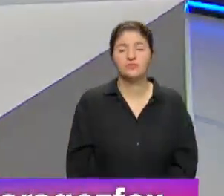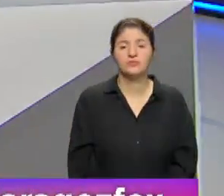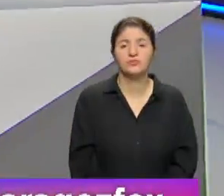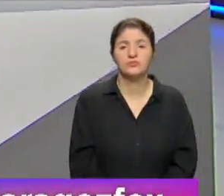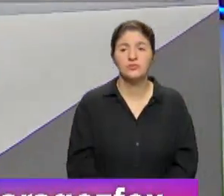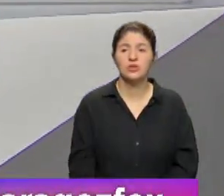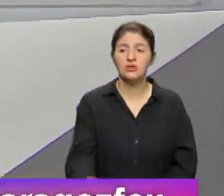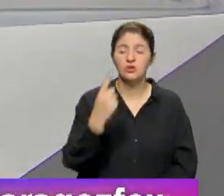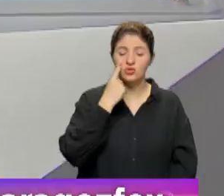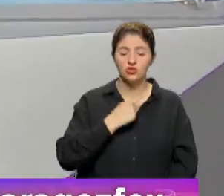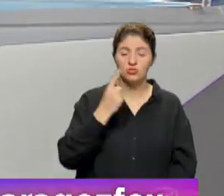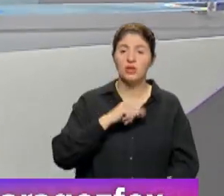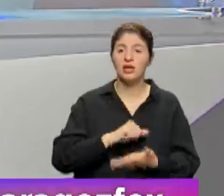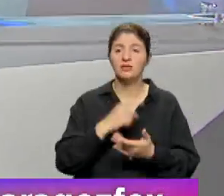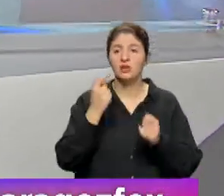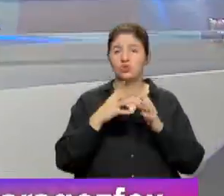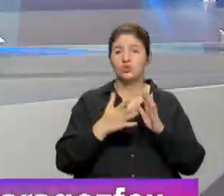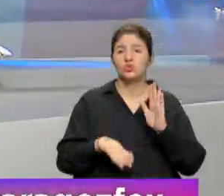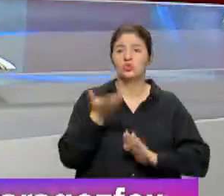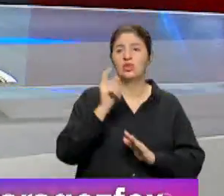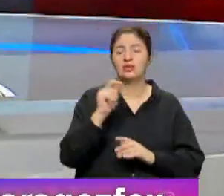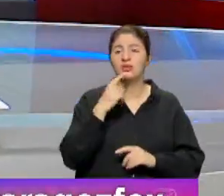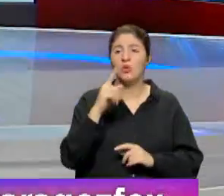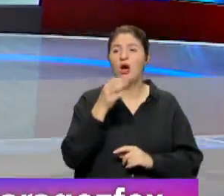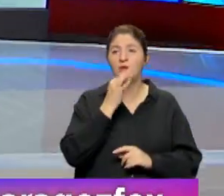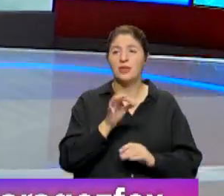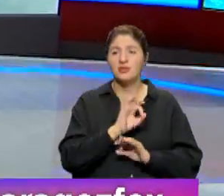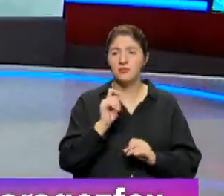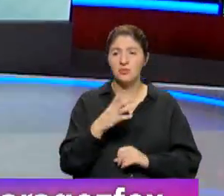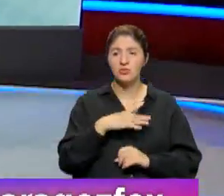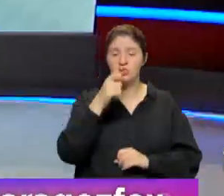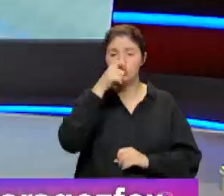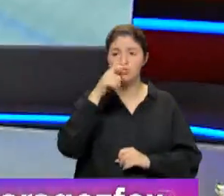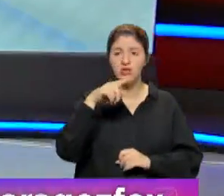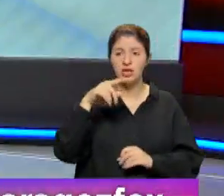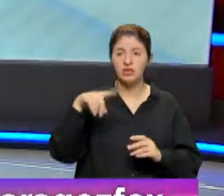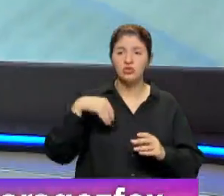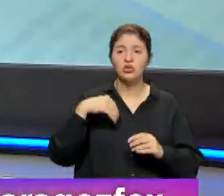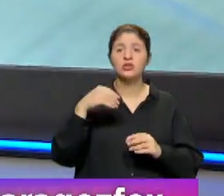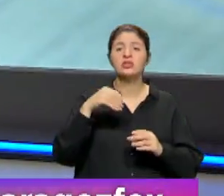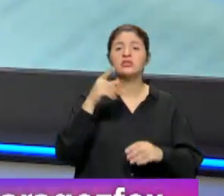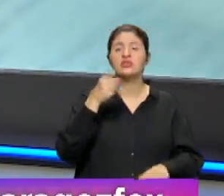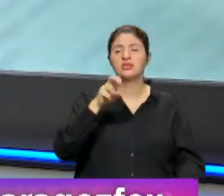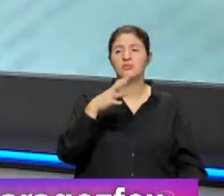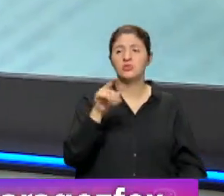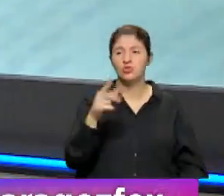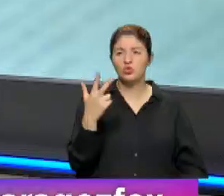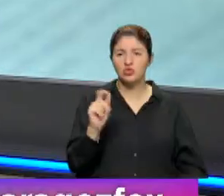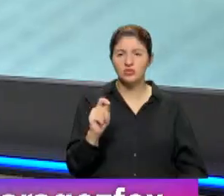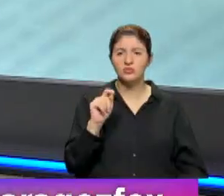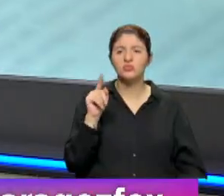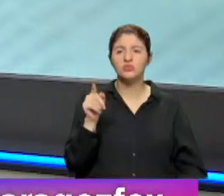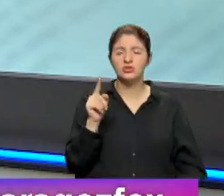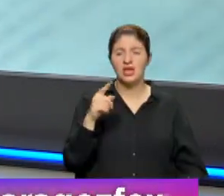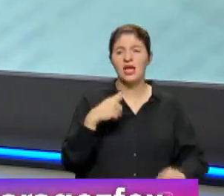Cumhuriyet Gazetesi'nde biraz yüksek yazılmış demiştik ama o haberi de bir tamamlamak istiyorum mesela TÜİK için % 5.3 yazılmış